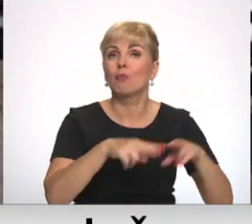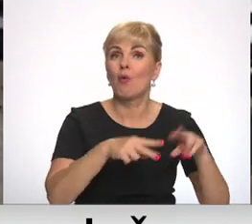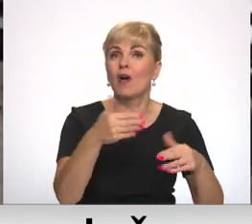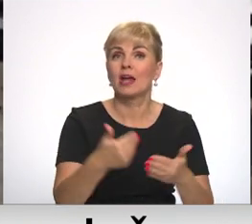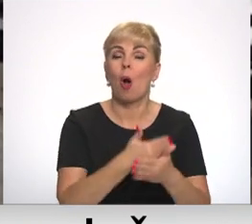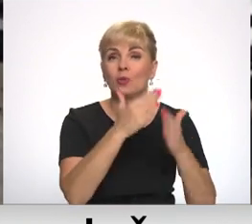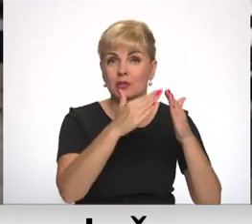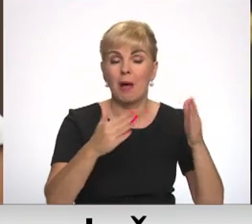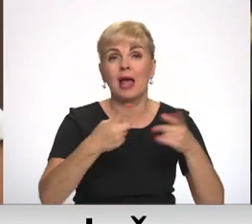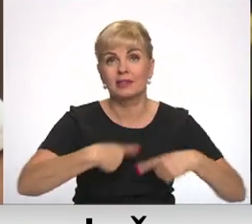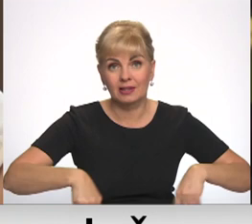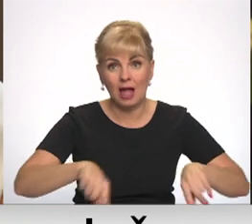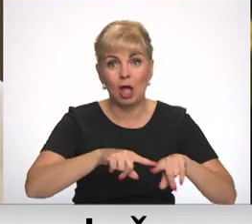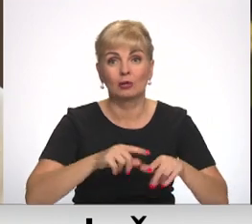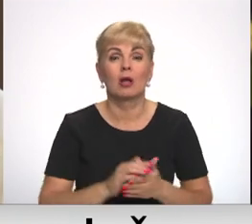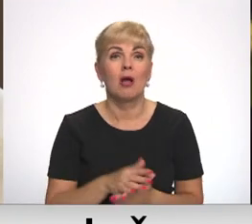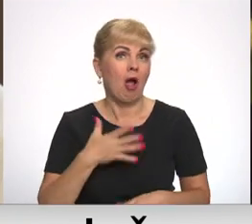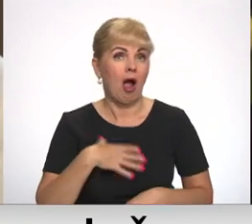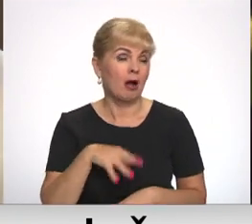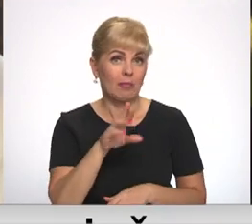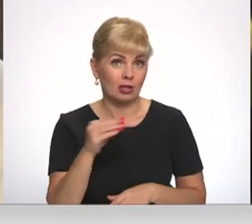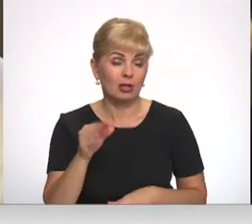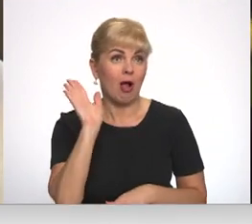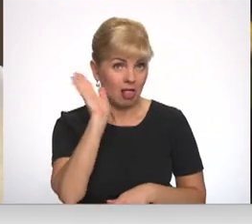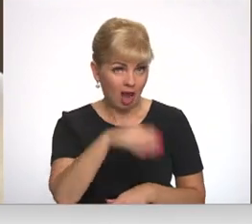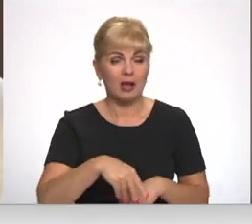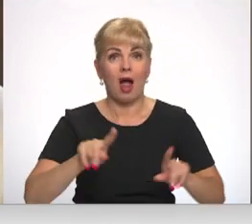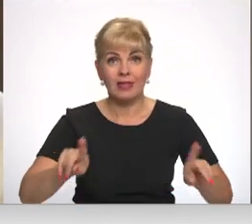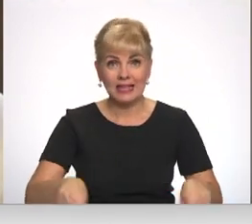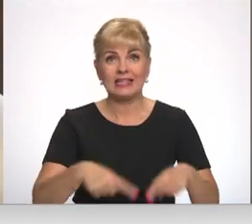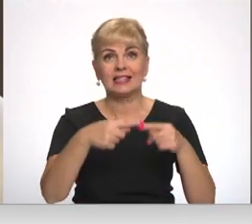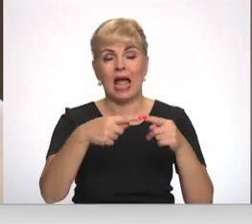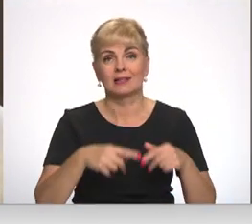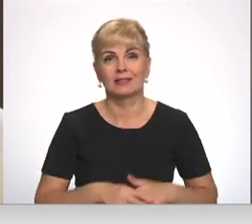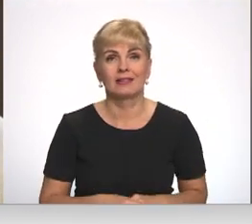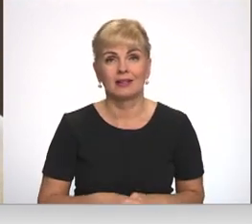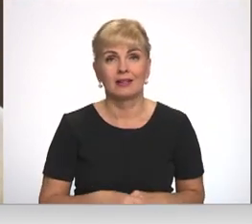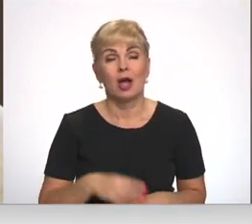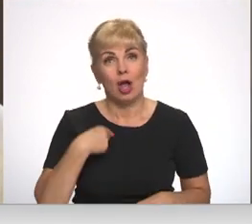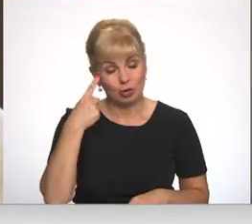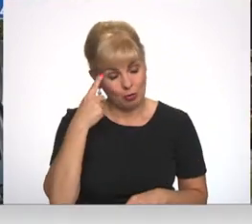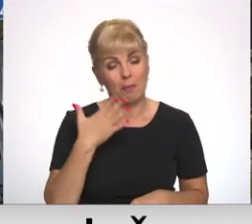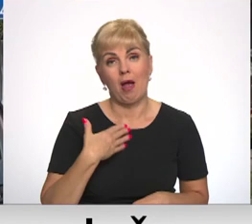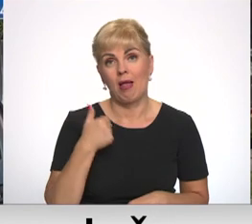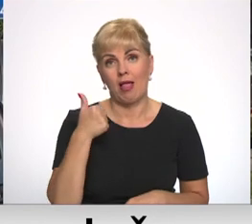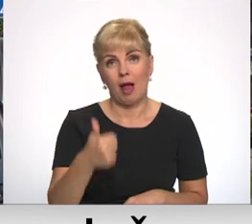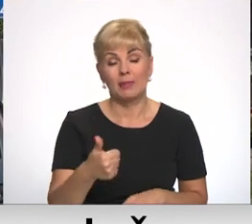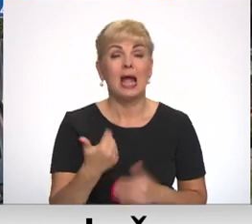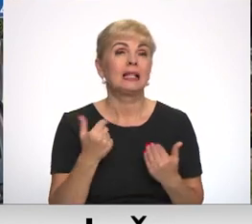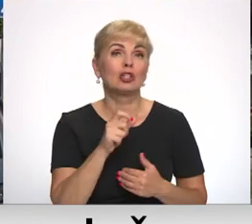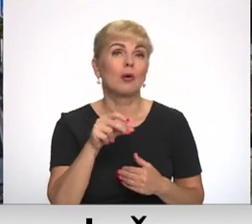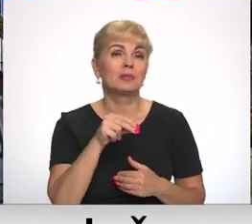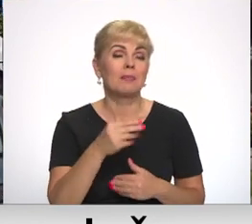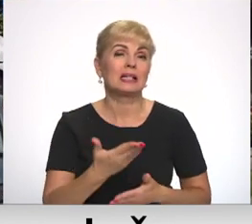mājas, teritorija būs. Nu, kāpēc ne? Nu, lai attīstās. Domāju, ka labi. Šobrīd